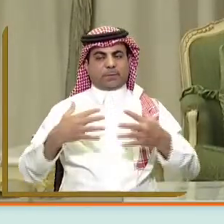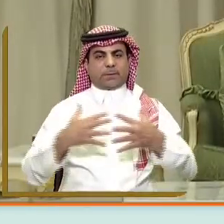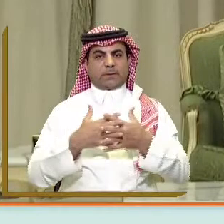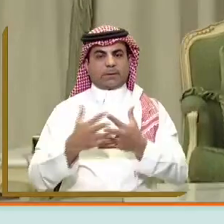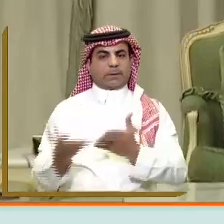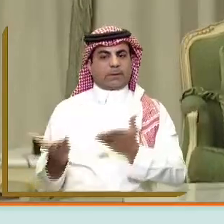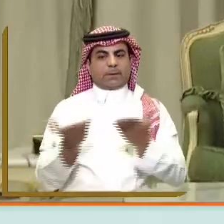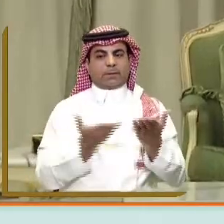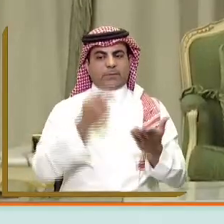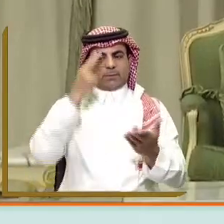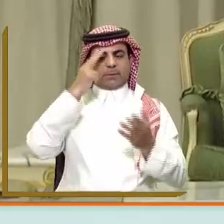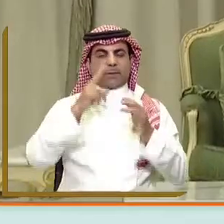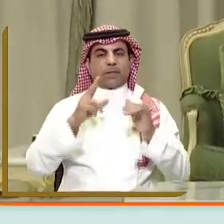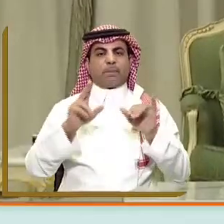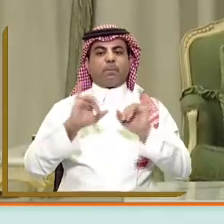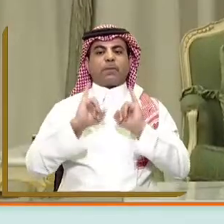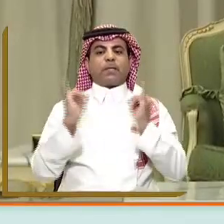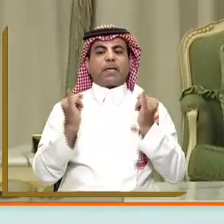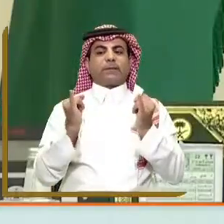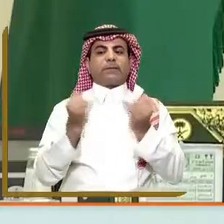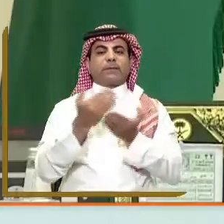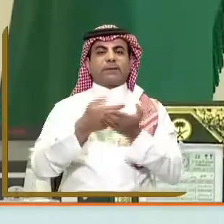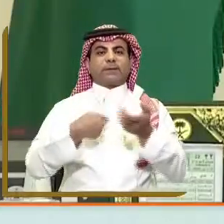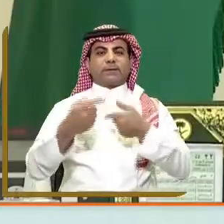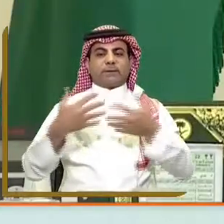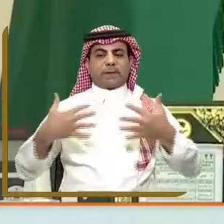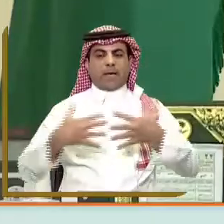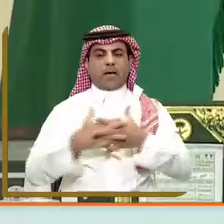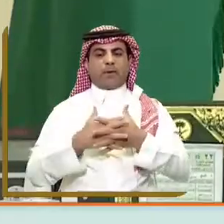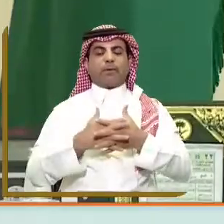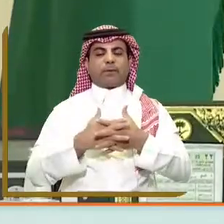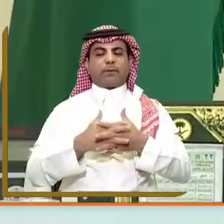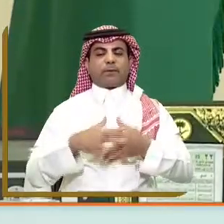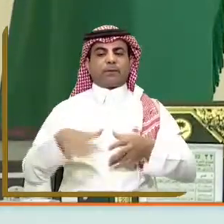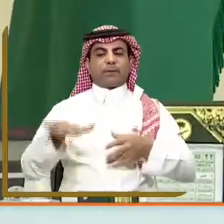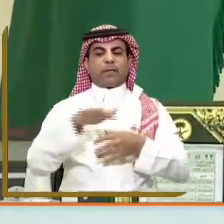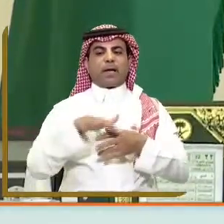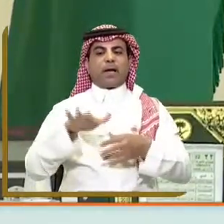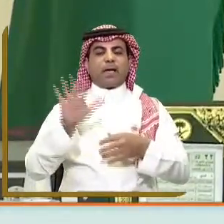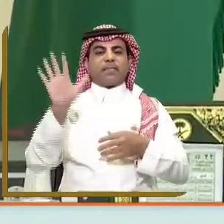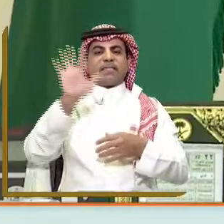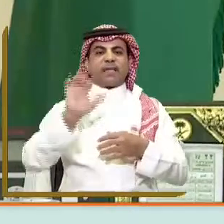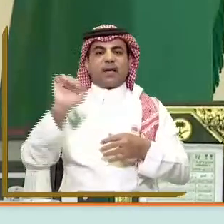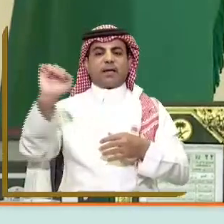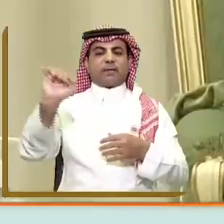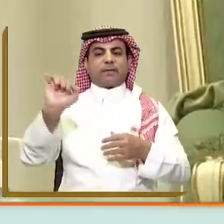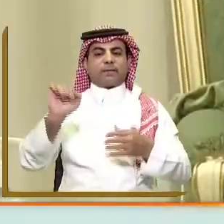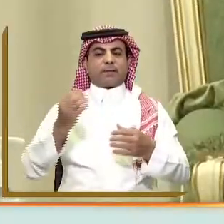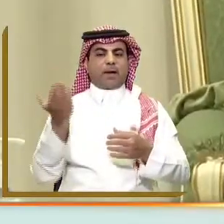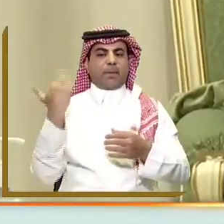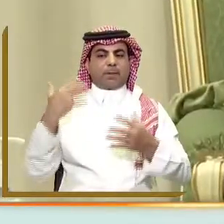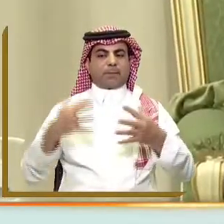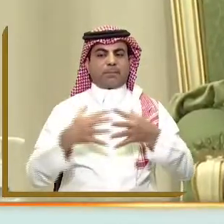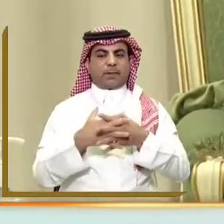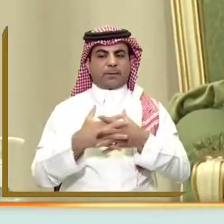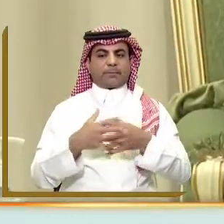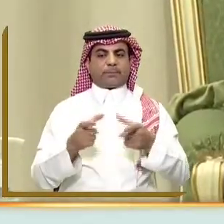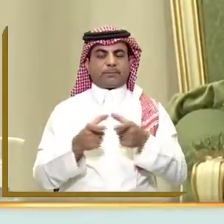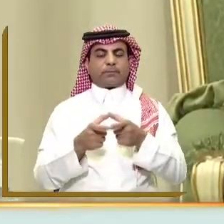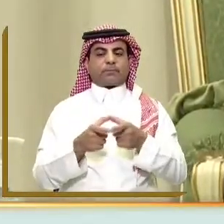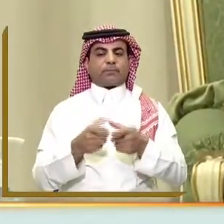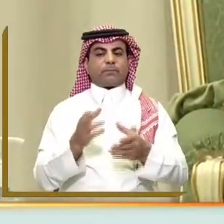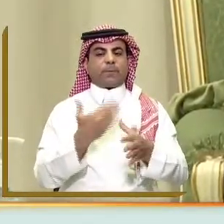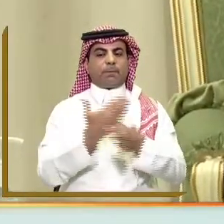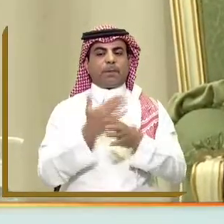بنجاح استضافة مملكة تايلاند لمنتدى التعاون الاقتصادي لدول آسيا والمحيط الهادئ ومبادرة خليج